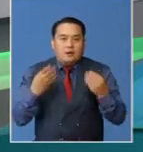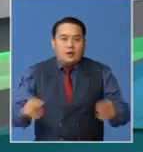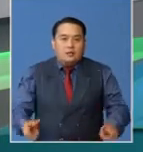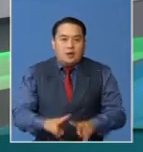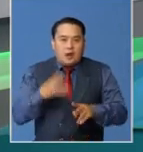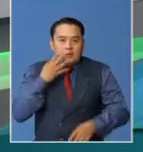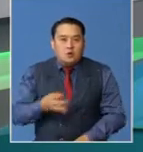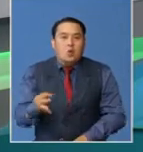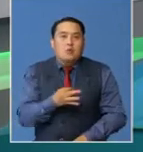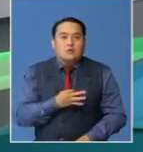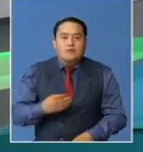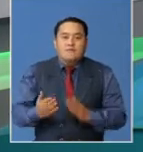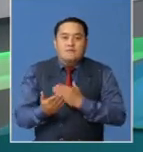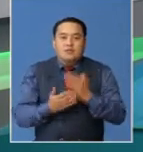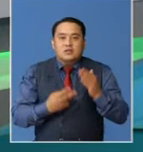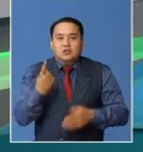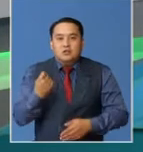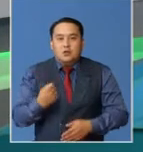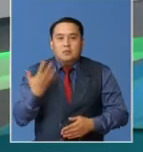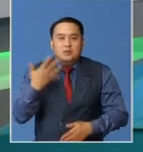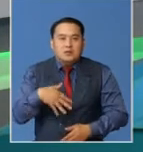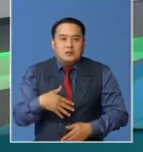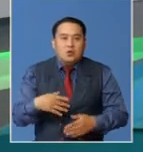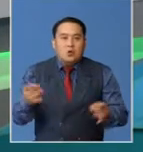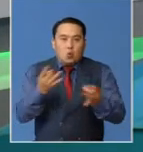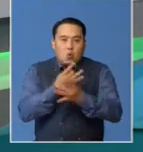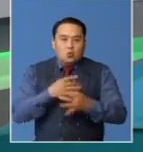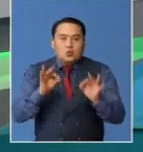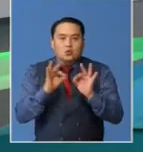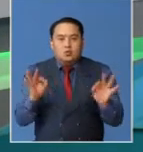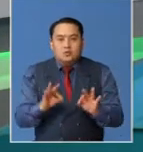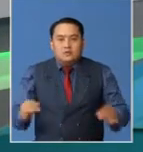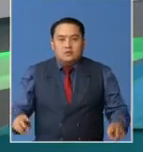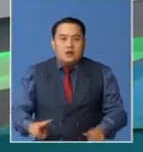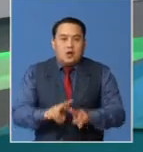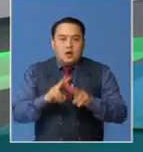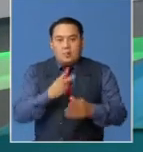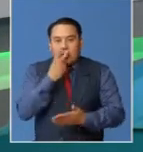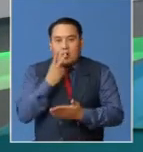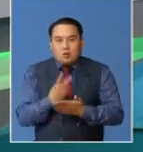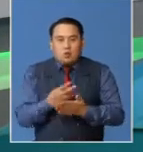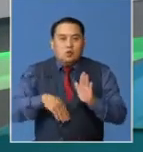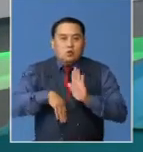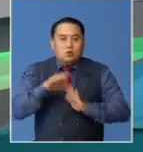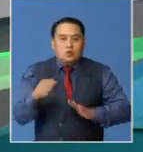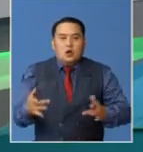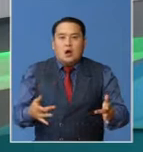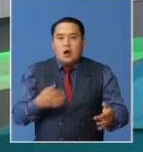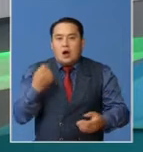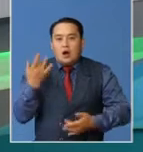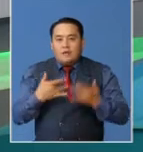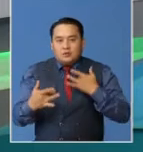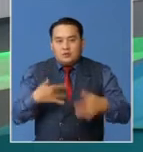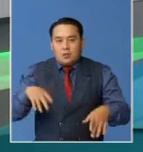Дней Астаны в Алматинской области свыше 150 деятелей культуры и искусства столицы демонстрируют лучшие